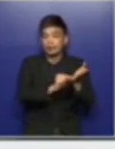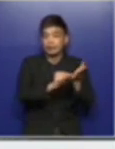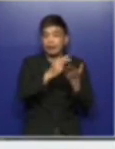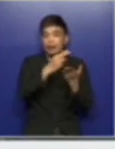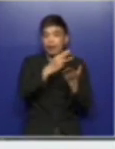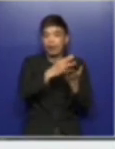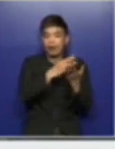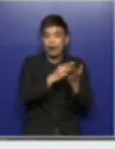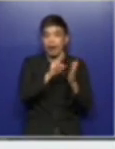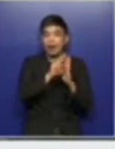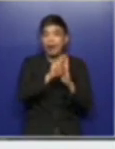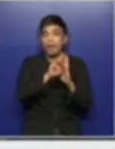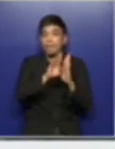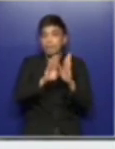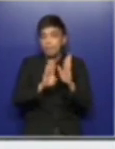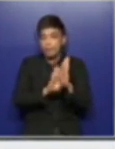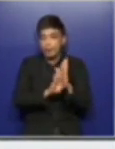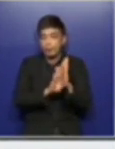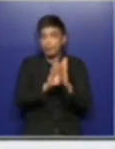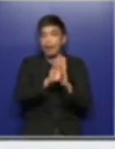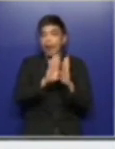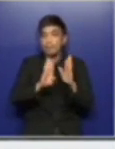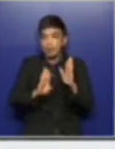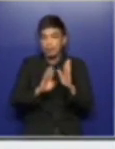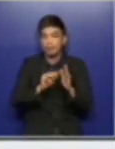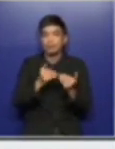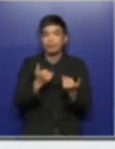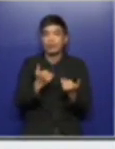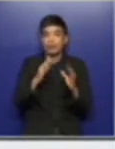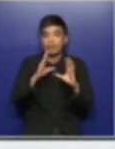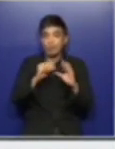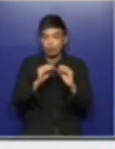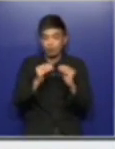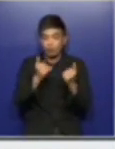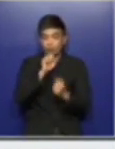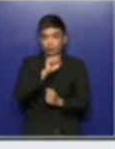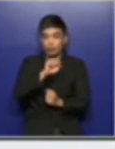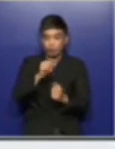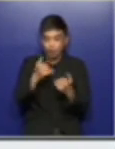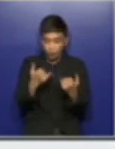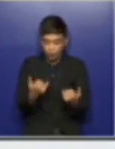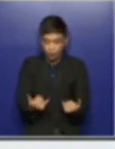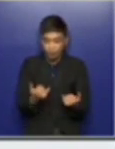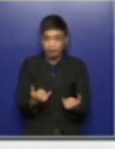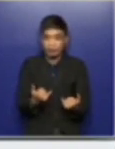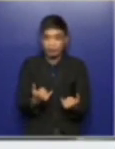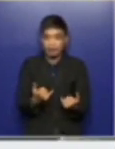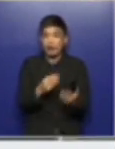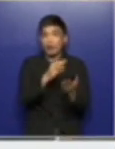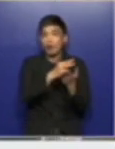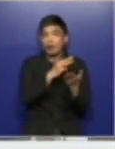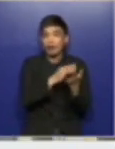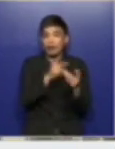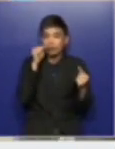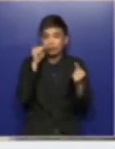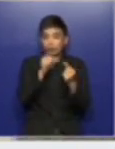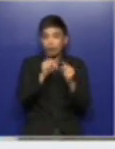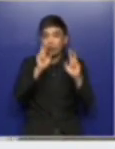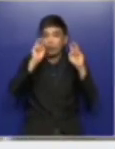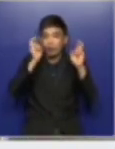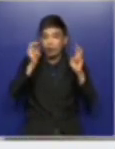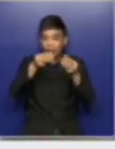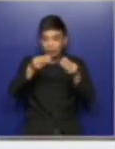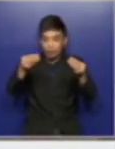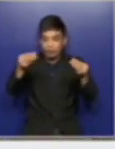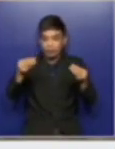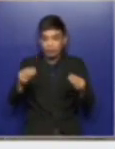การประชุมสภาผู้แทนราษฎรของเราในวันนี้ในวาระเรื่องของรายงานประจำปีของ